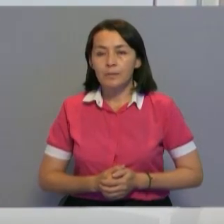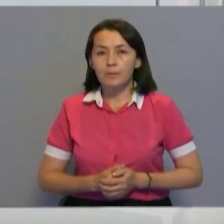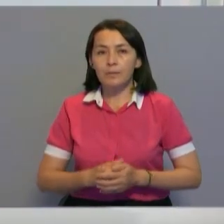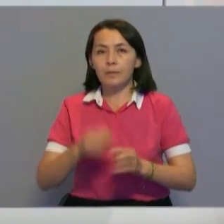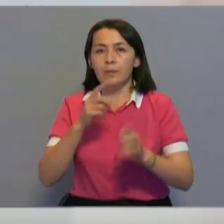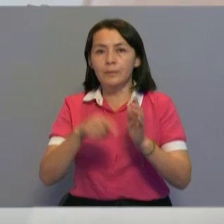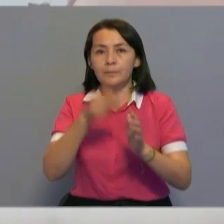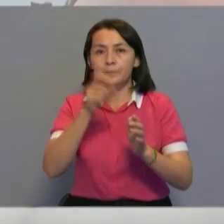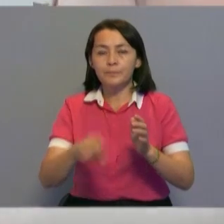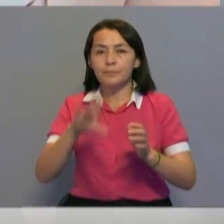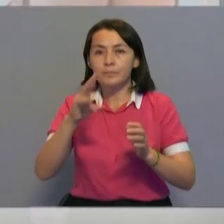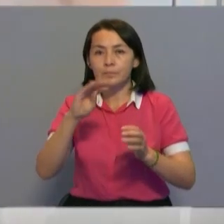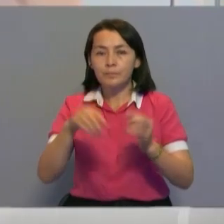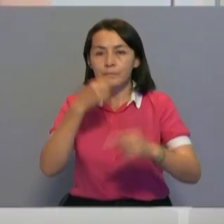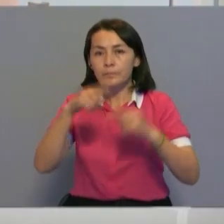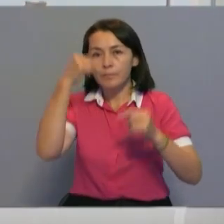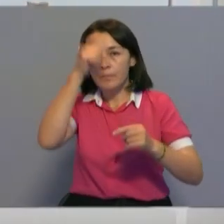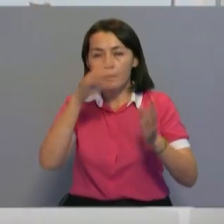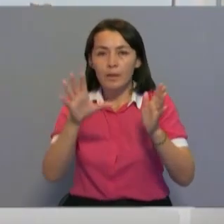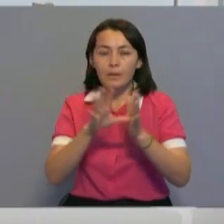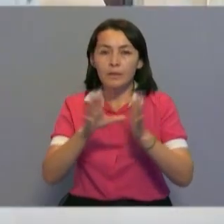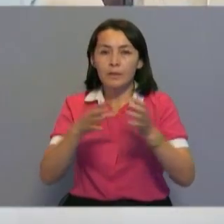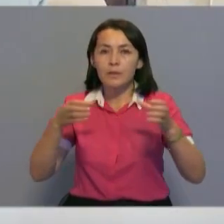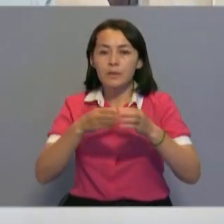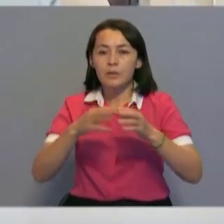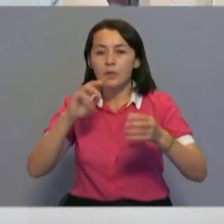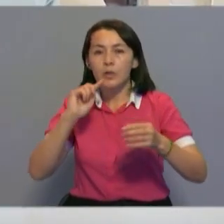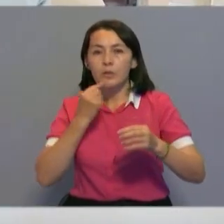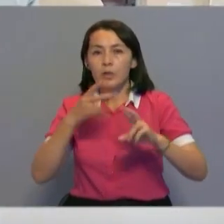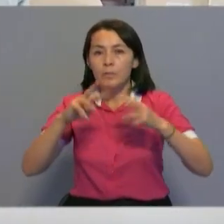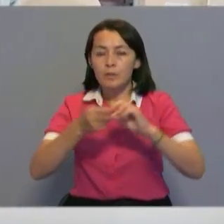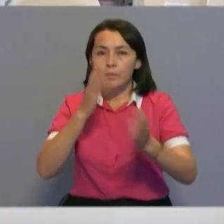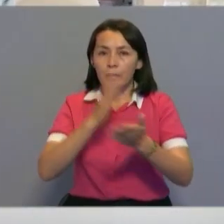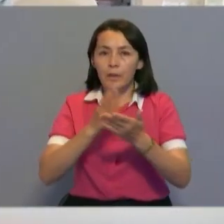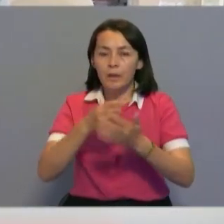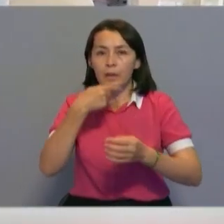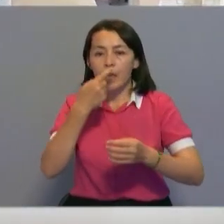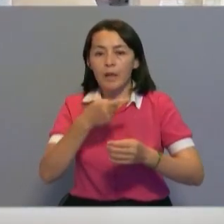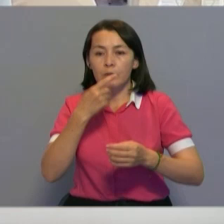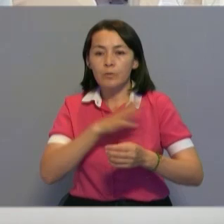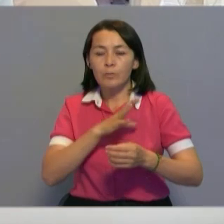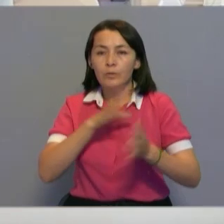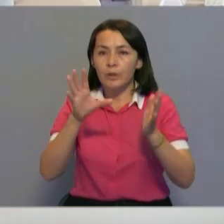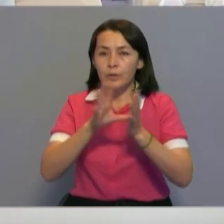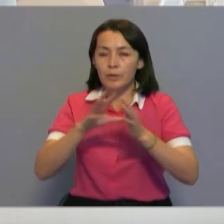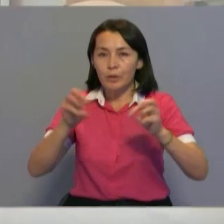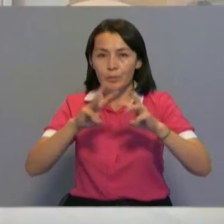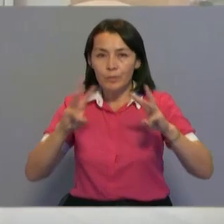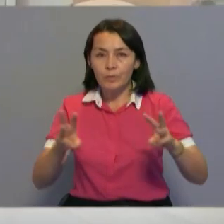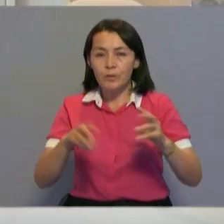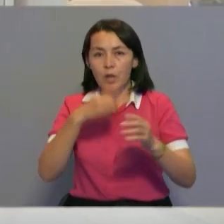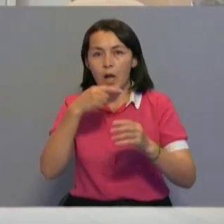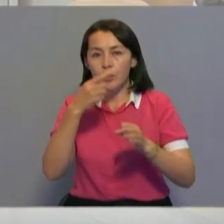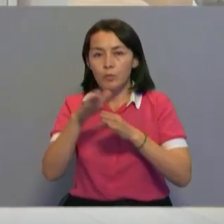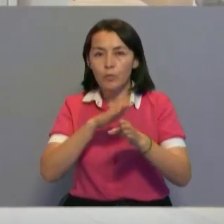Сенат депутаты Нұртөре Жүсіп алдағы жылдарда энергетика саласында күрделі мәселелер туындауы мүмкін екенін айтты. Энергетика министрлігінің